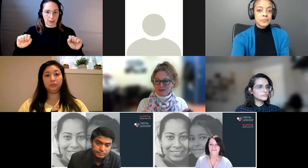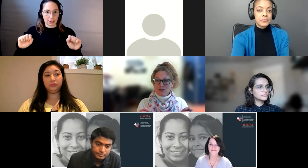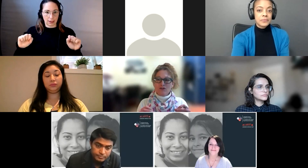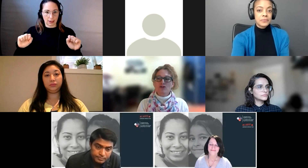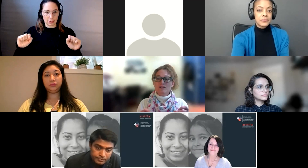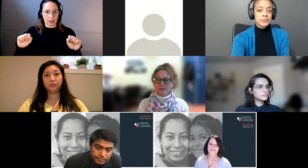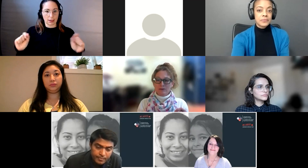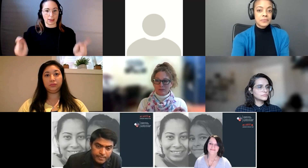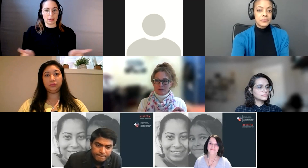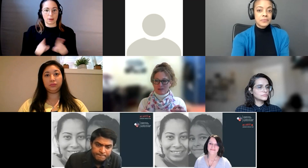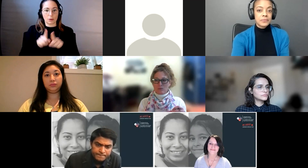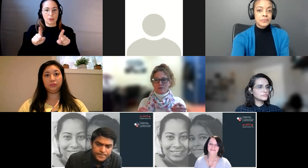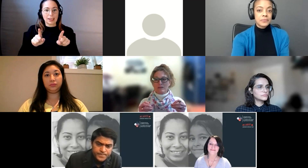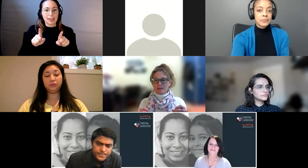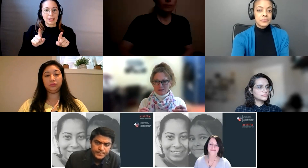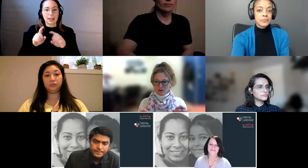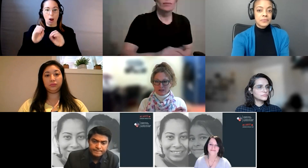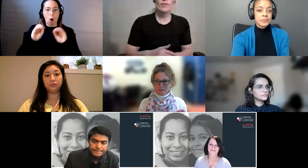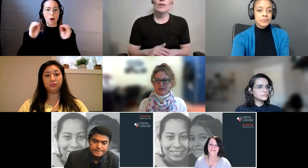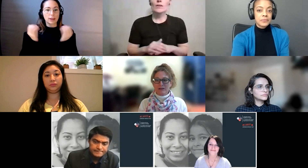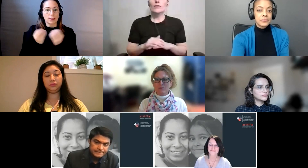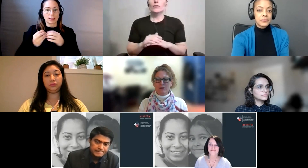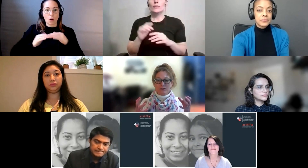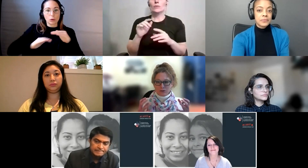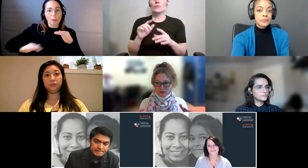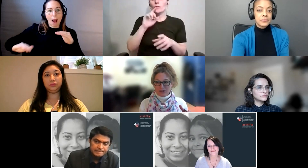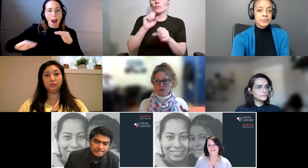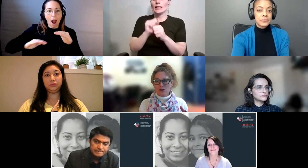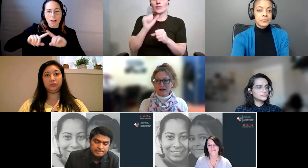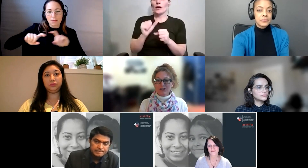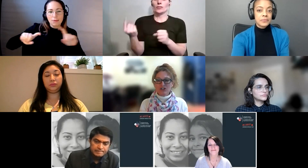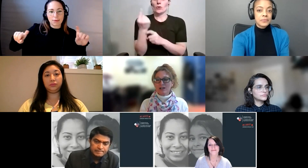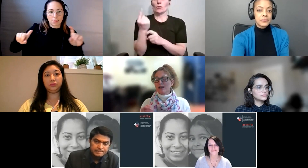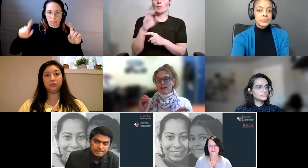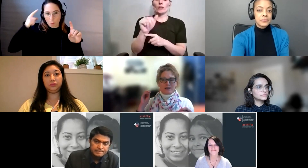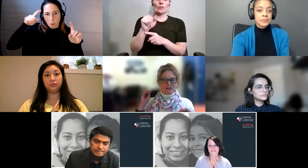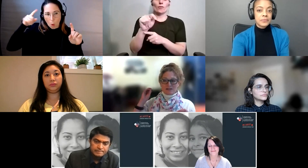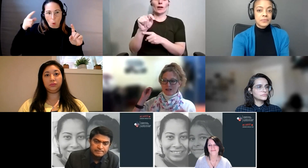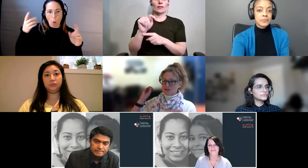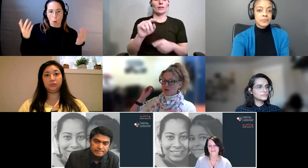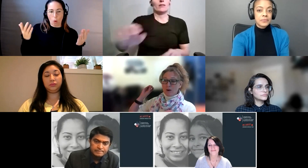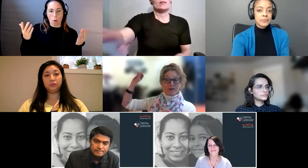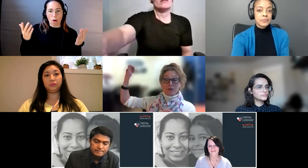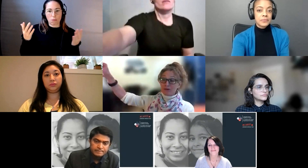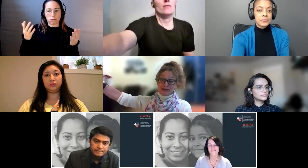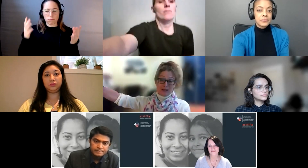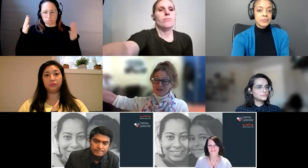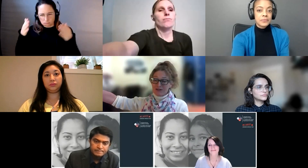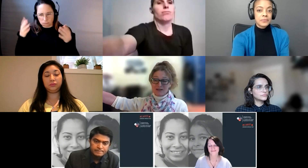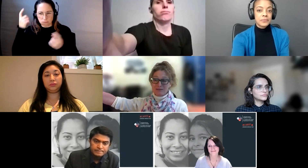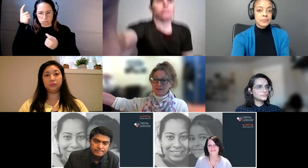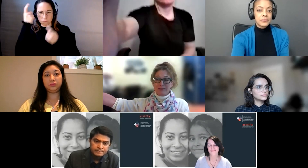Donc, les organisations de base, ils s'adressent non seulement aux questions de